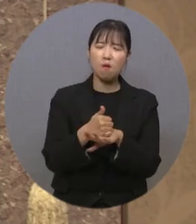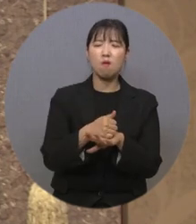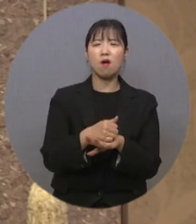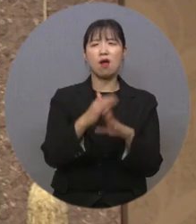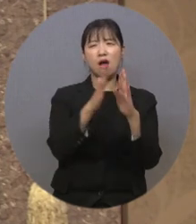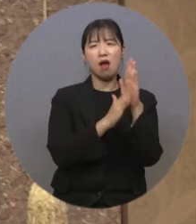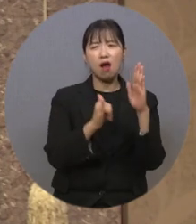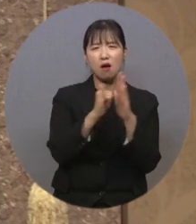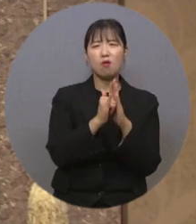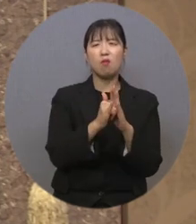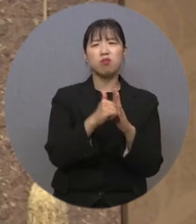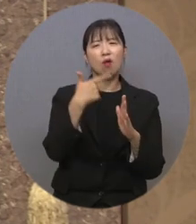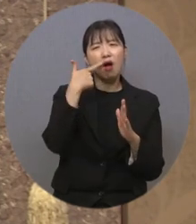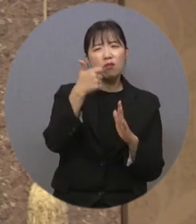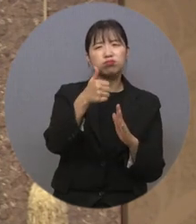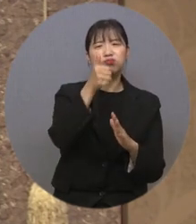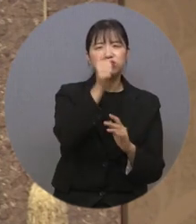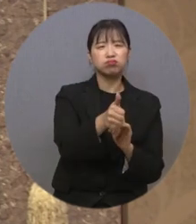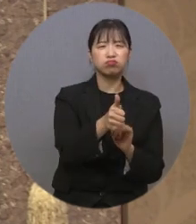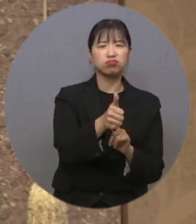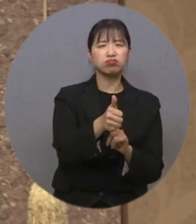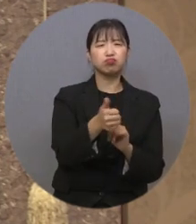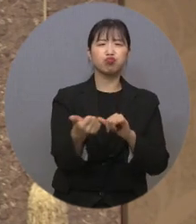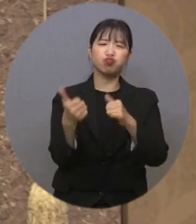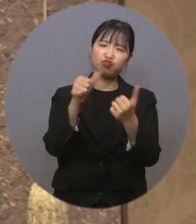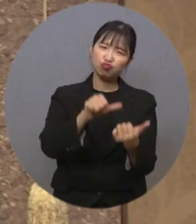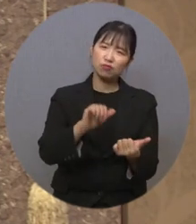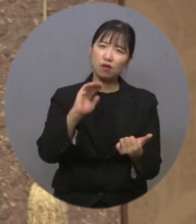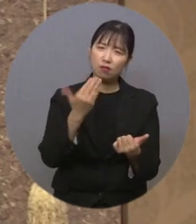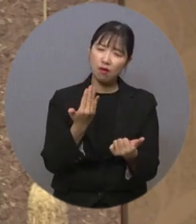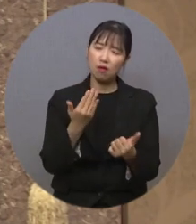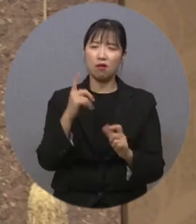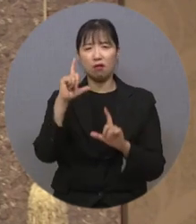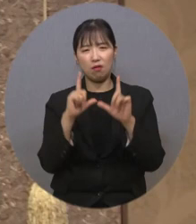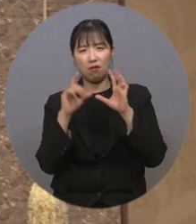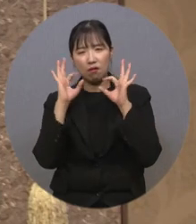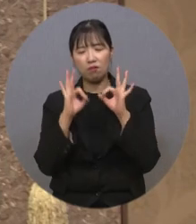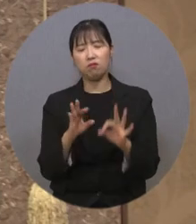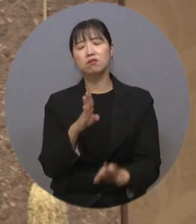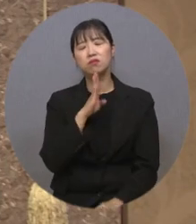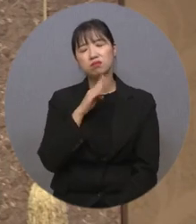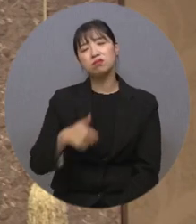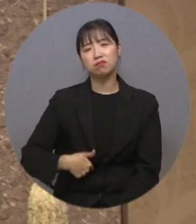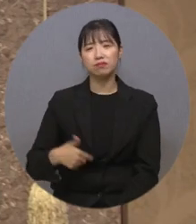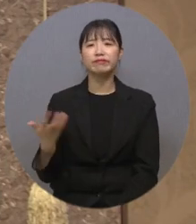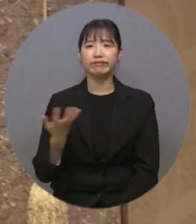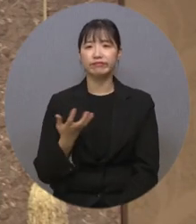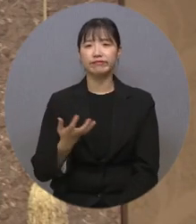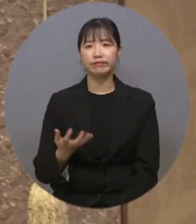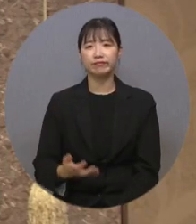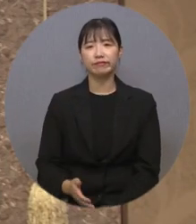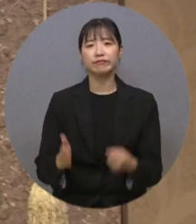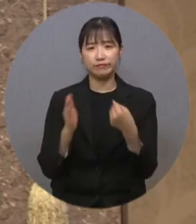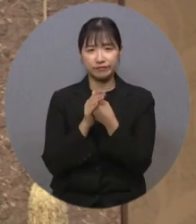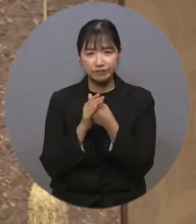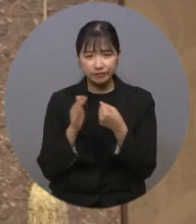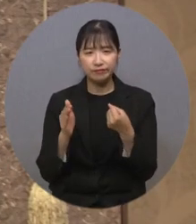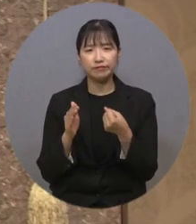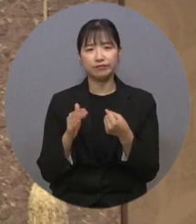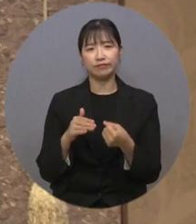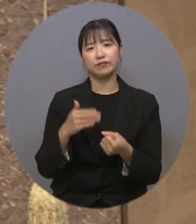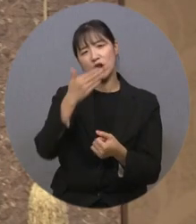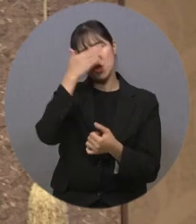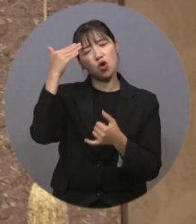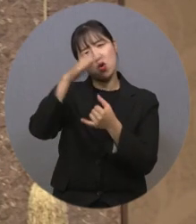한 가정의 가장을 죽음에 이르게 했다는 것은 정말 가슴이 아픕니다. 예. 그래서